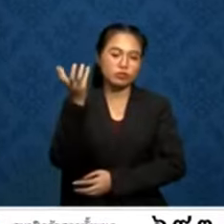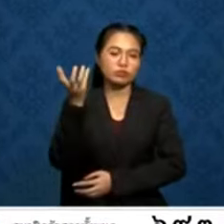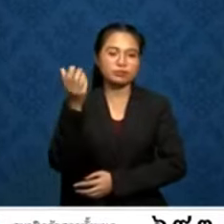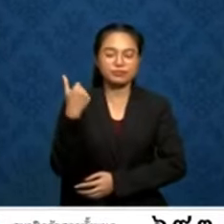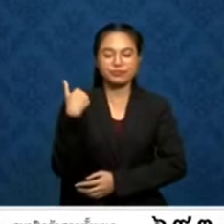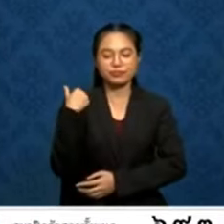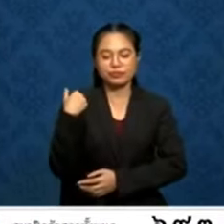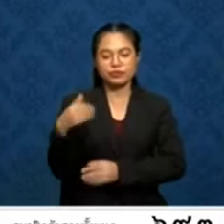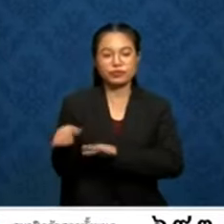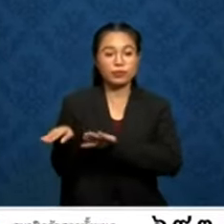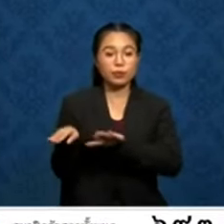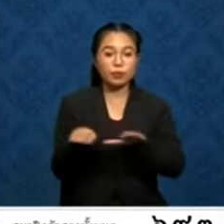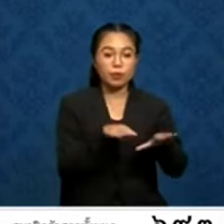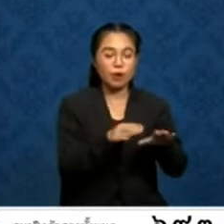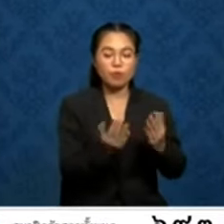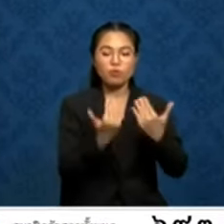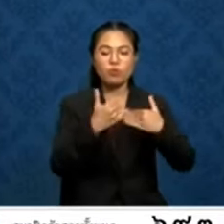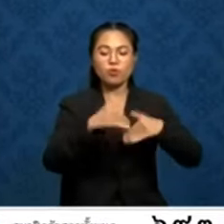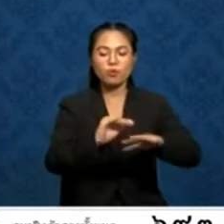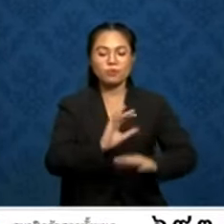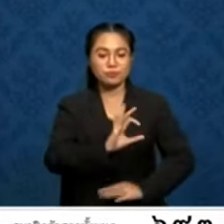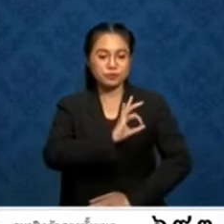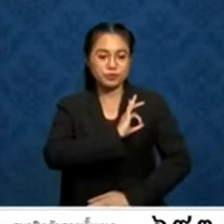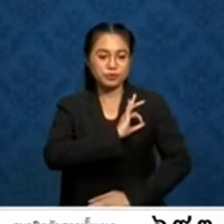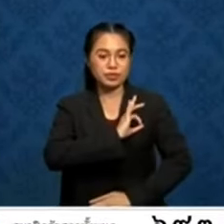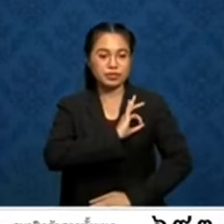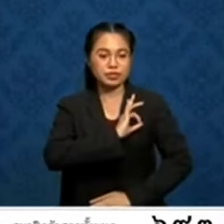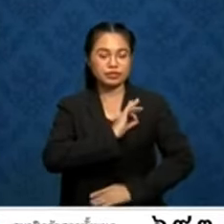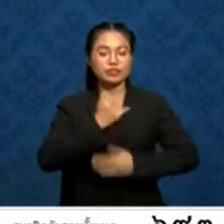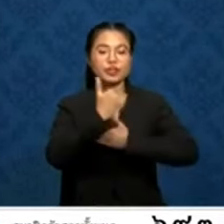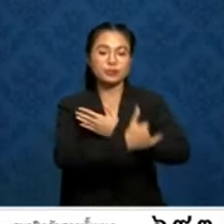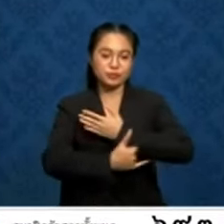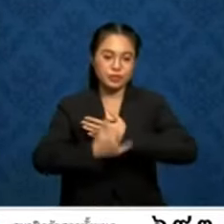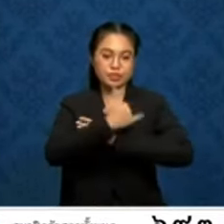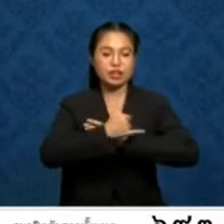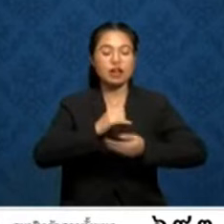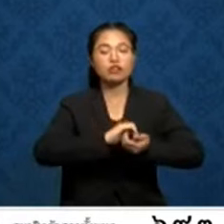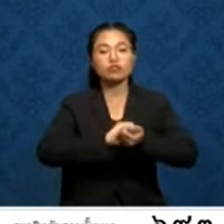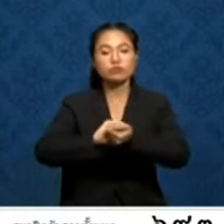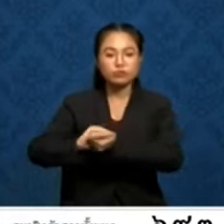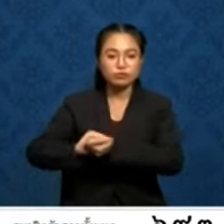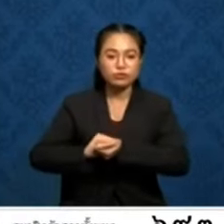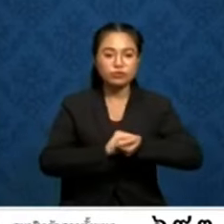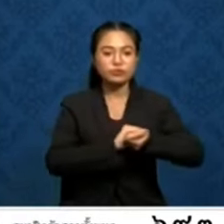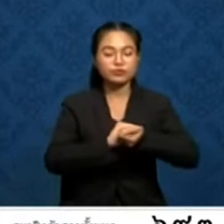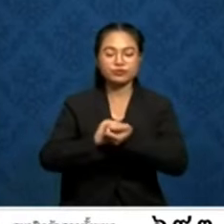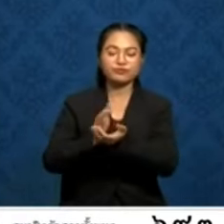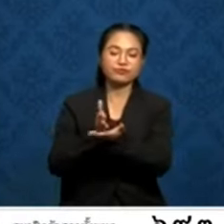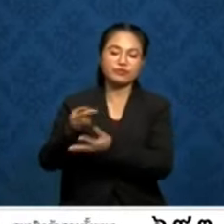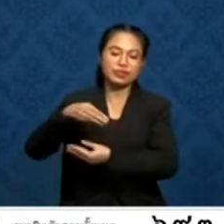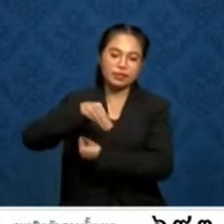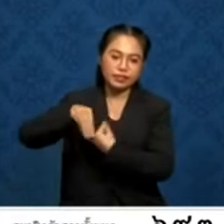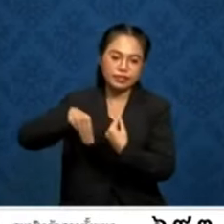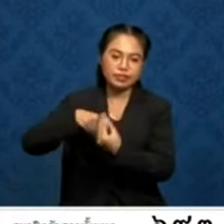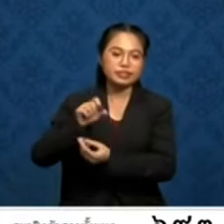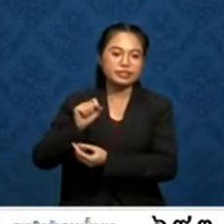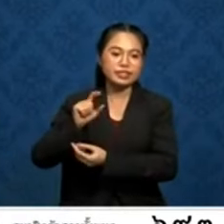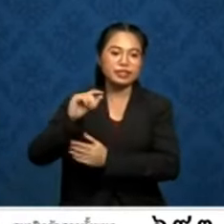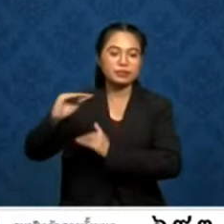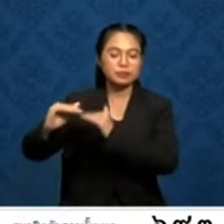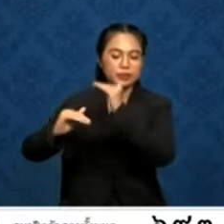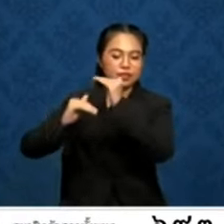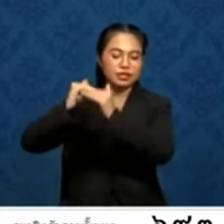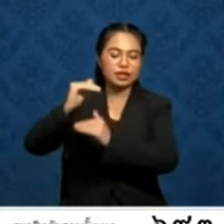พร้อมเพื่อเข้าเป็นสมาชิกองค์การเพื่อความร่วมมือทางเศรษฐกิจและการพัฒนา